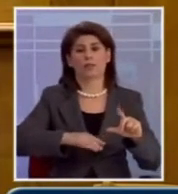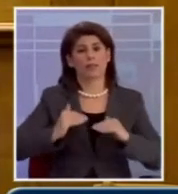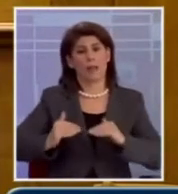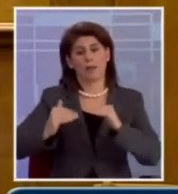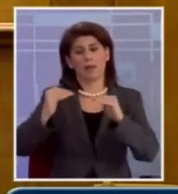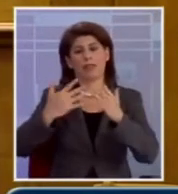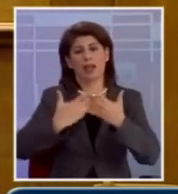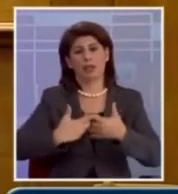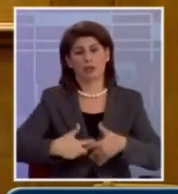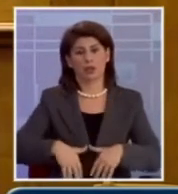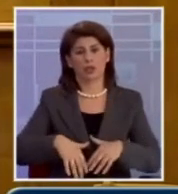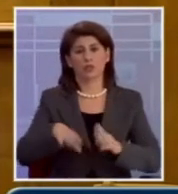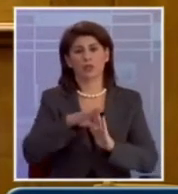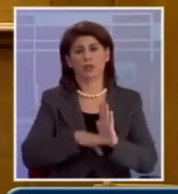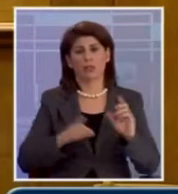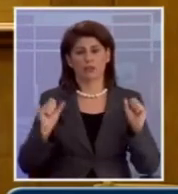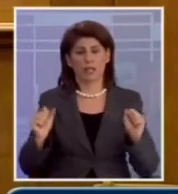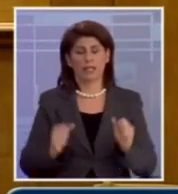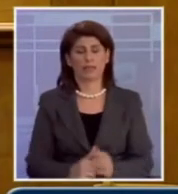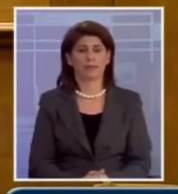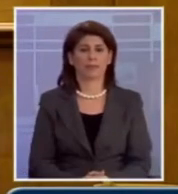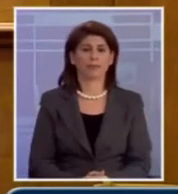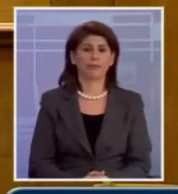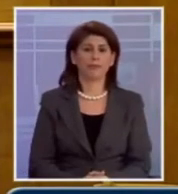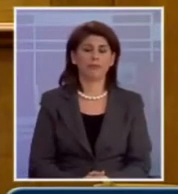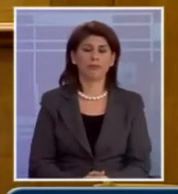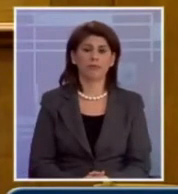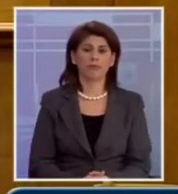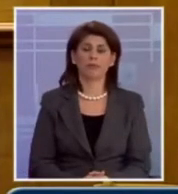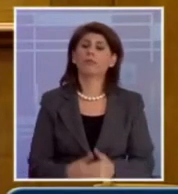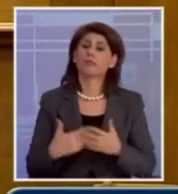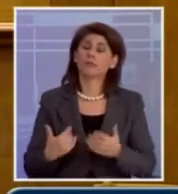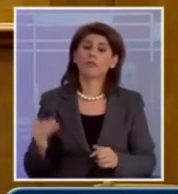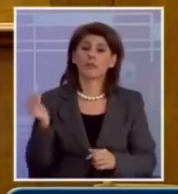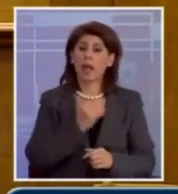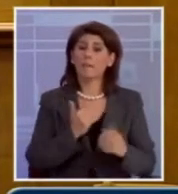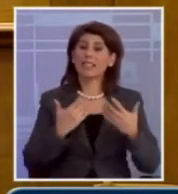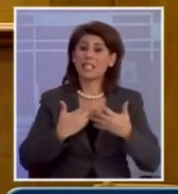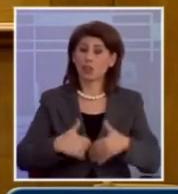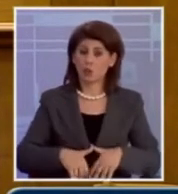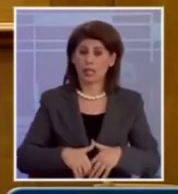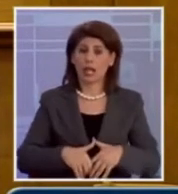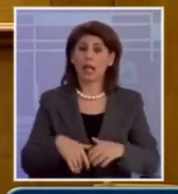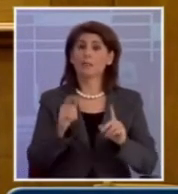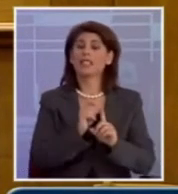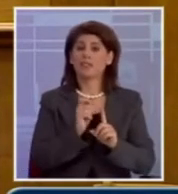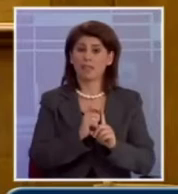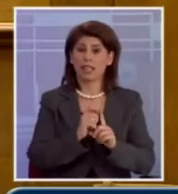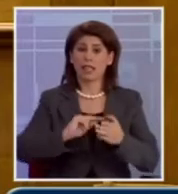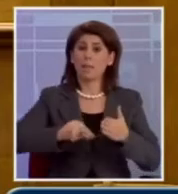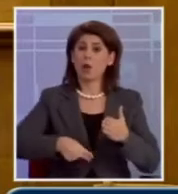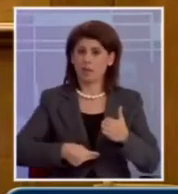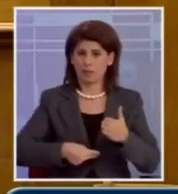επίπεδα λειτουργίας του συστήματος. Θα βάλουμε σε άμεση λειτουργία την ψηφιακή